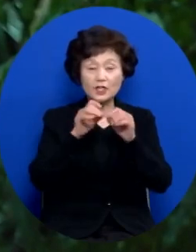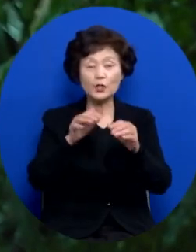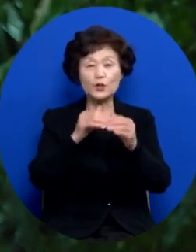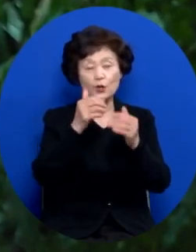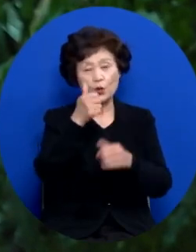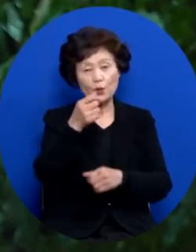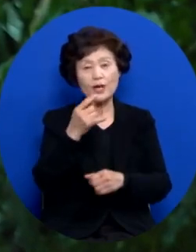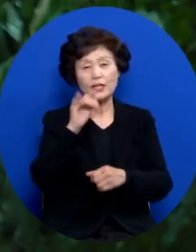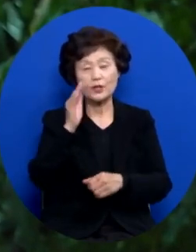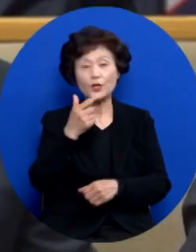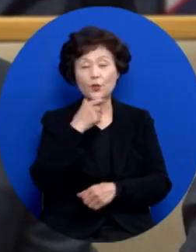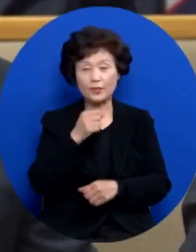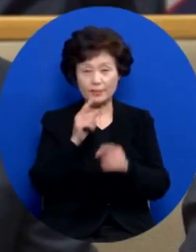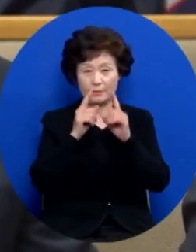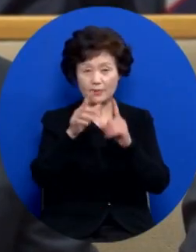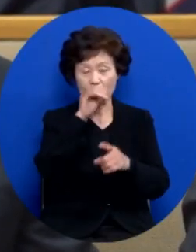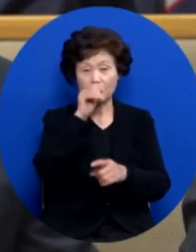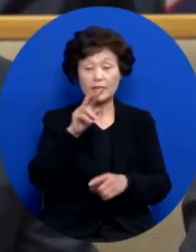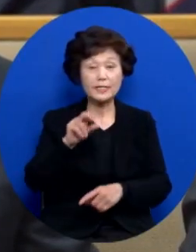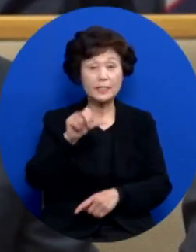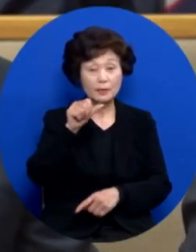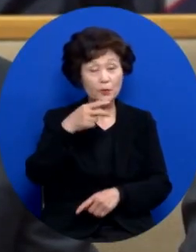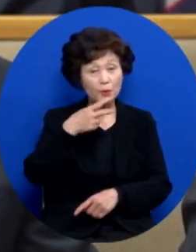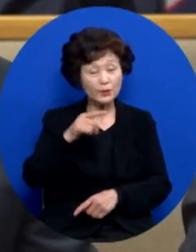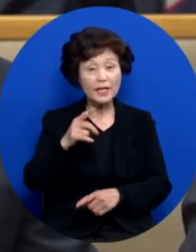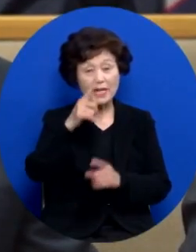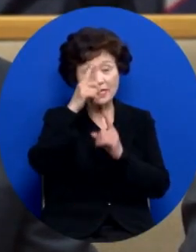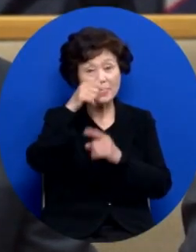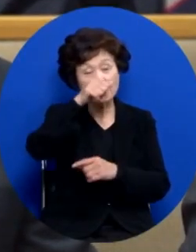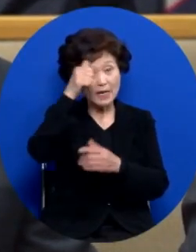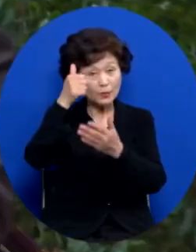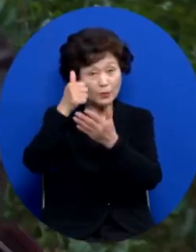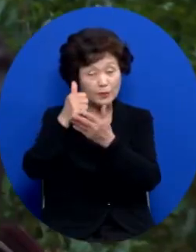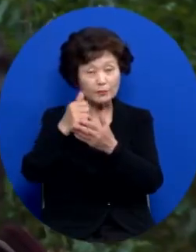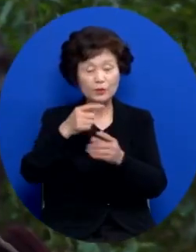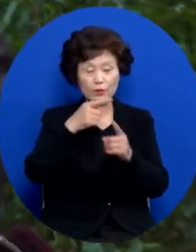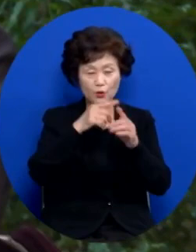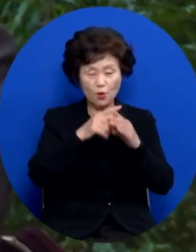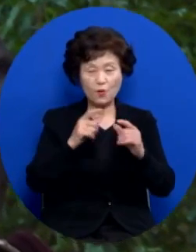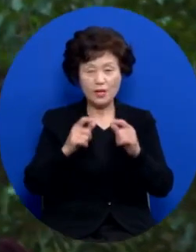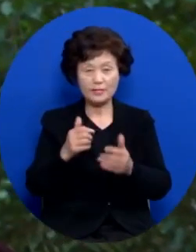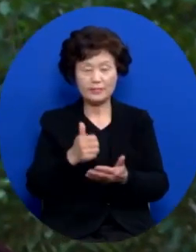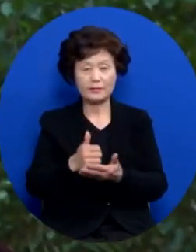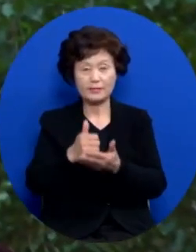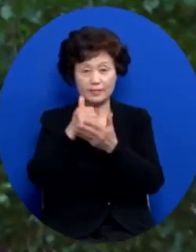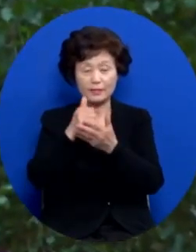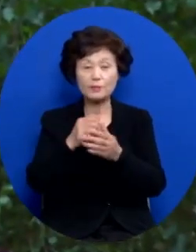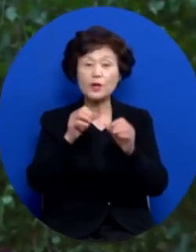이어진 이치임식에서 제25대 회장 이강래 장로는 교회와 지역을 섬기며